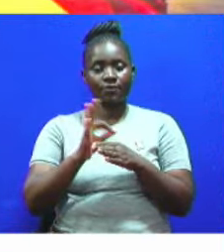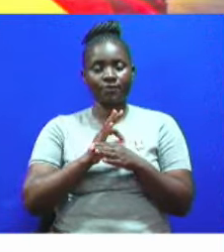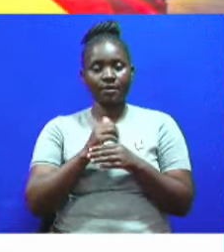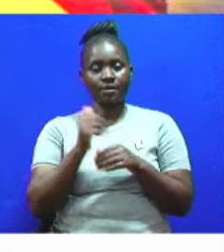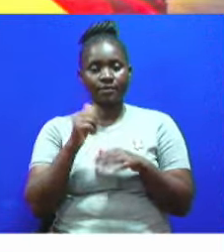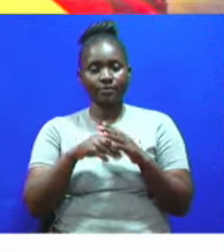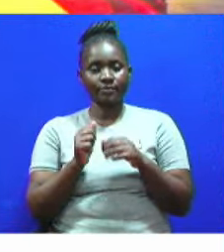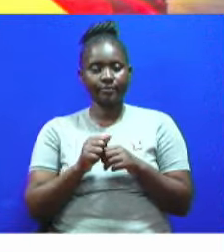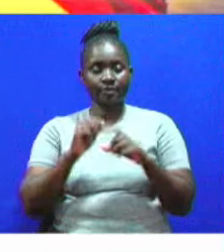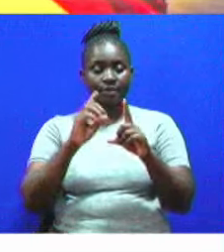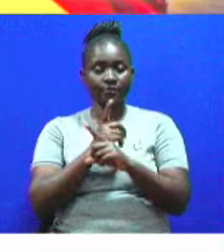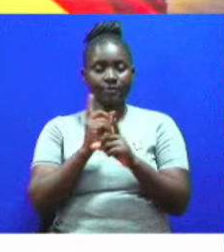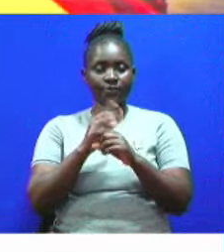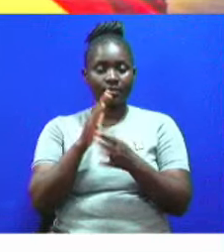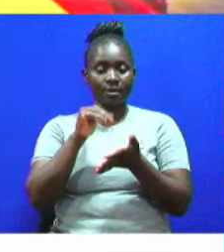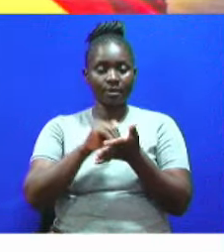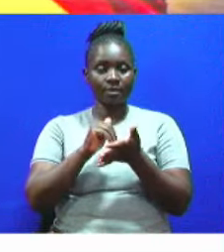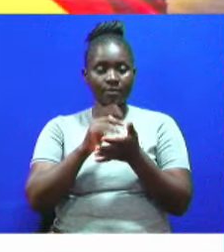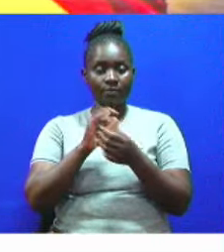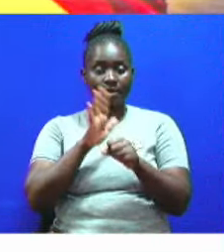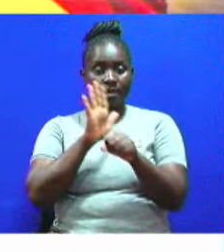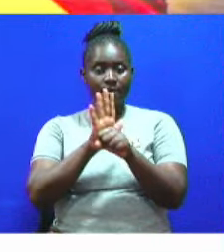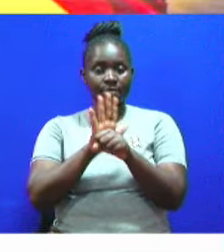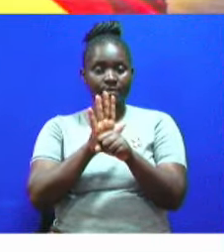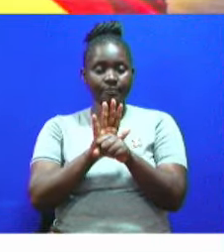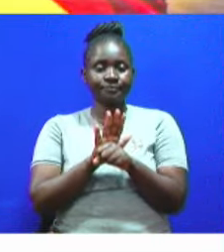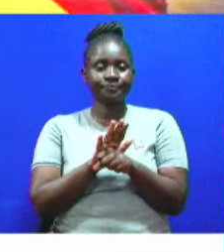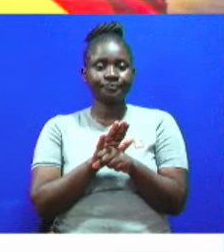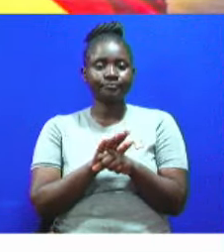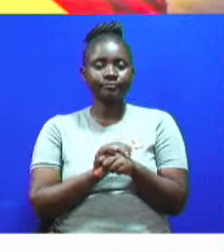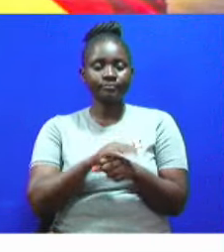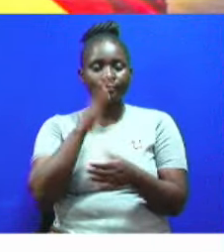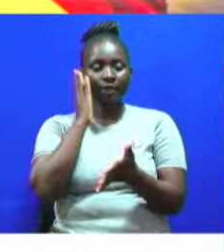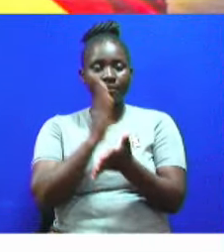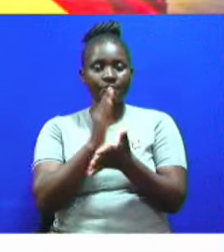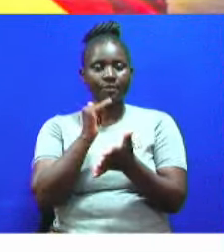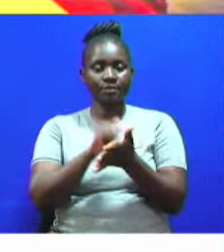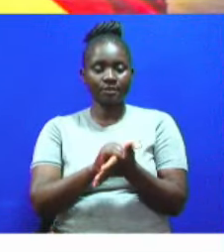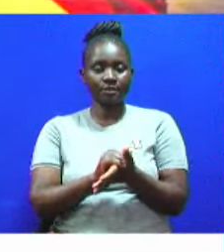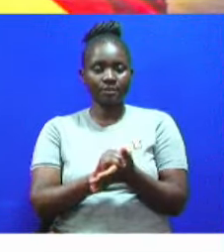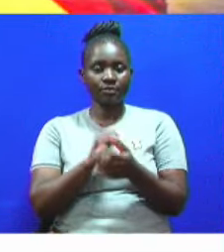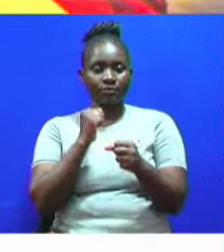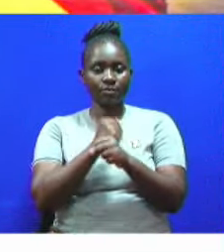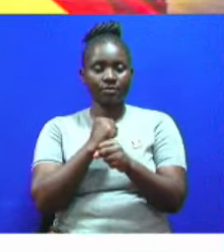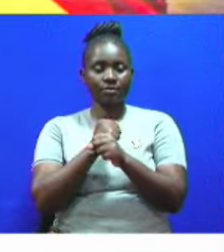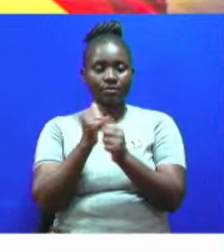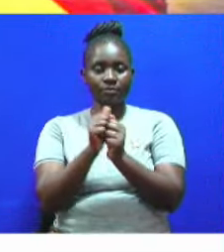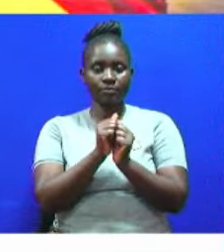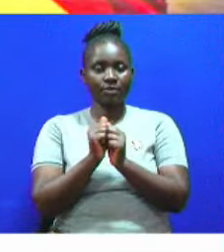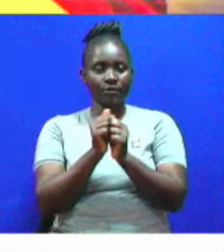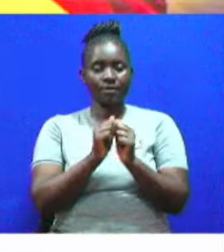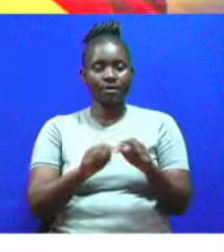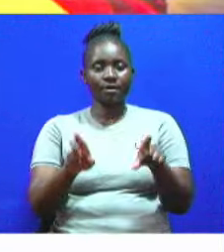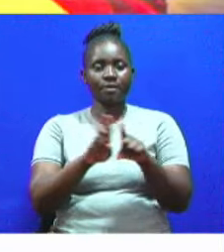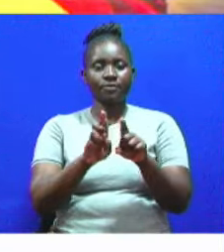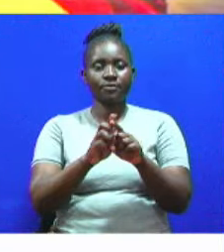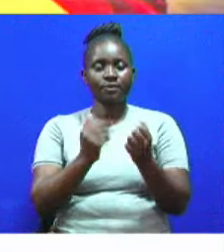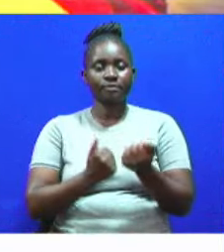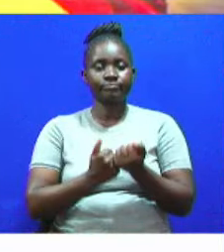asechi ward anonyana bohni gabanga babo banyarakoba bakuriye irankamba kikoba bakobaterana amona bamwabo elyo